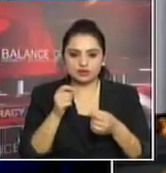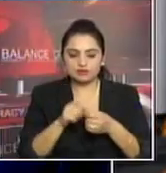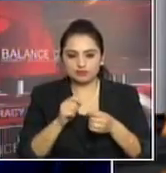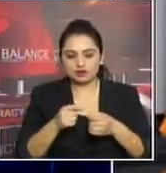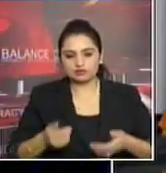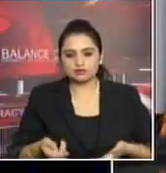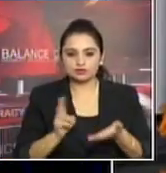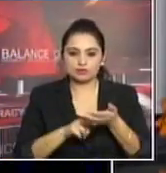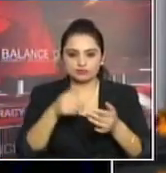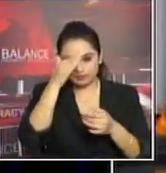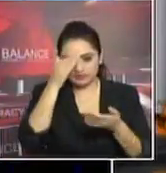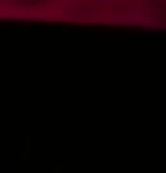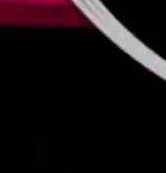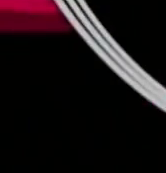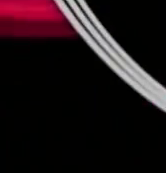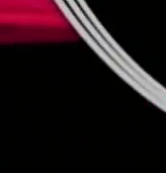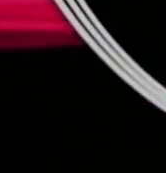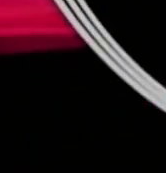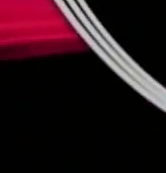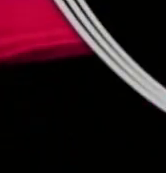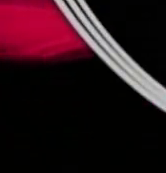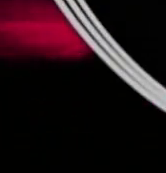विकराल बन्दै गएको छ।